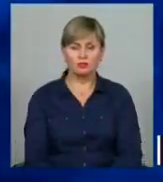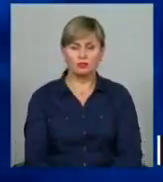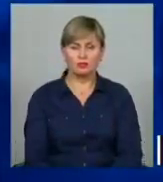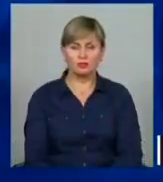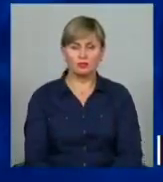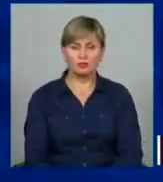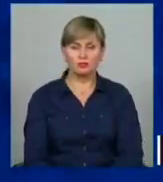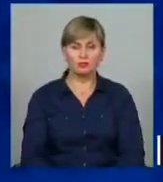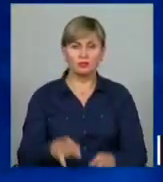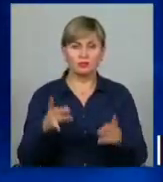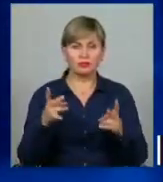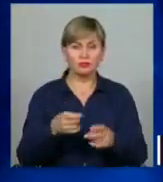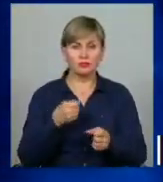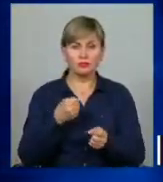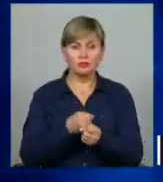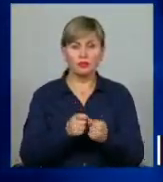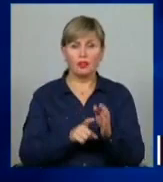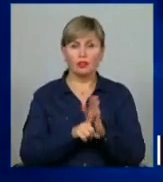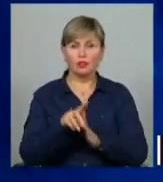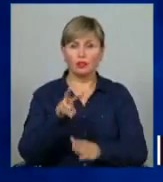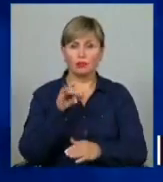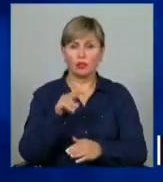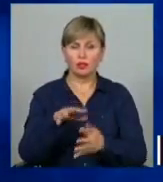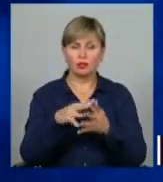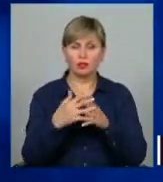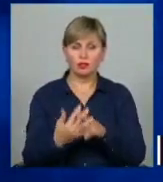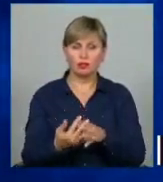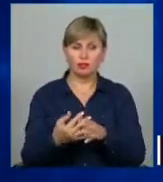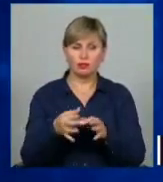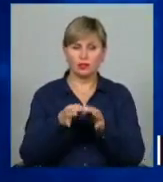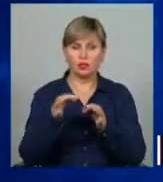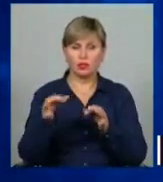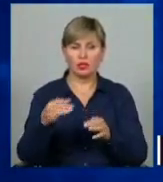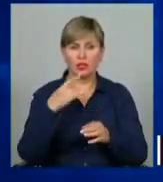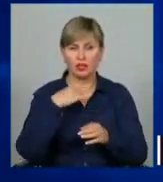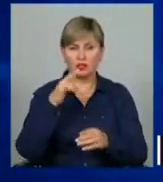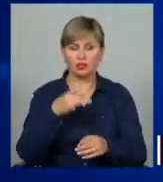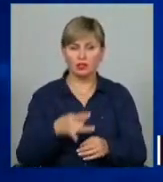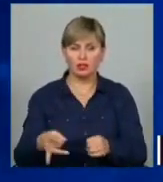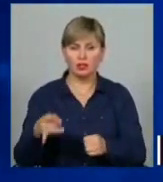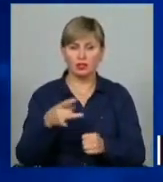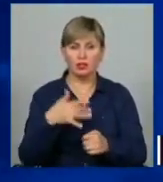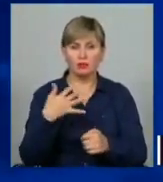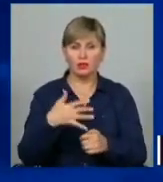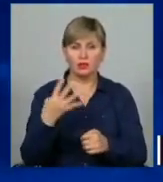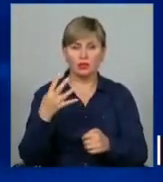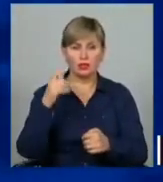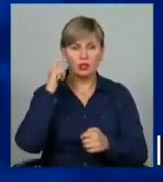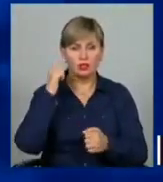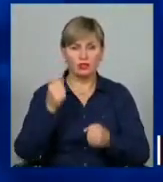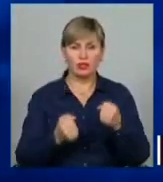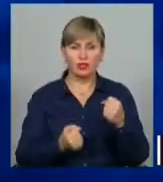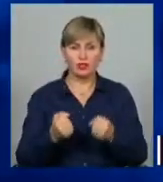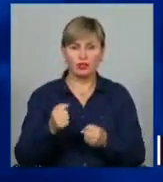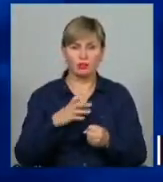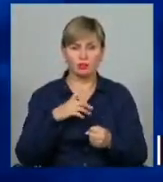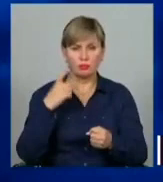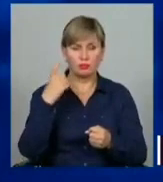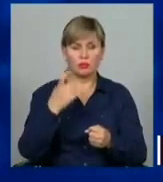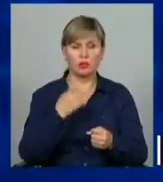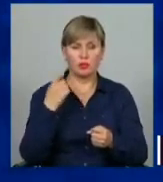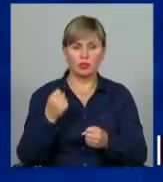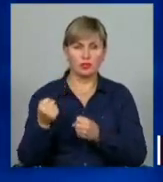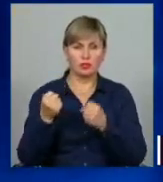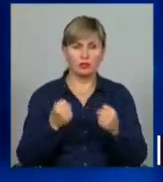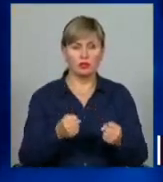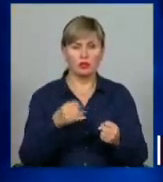Напомню, что трагедия произошла в начале марта в поселке Курам Гембекши Казахского района. 54-летний водитель, будучи пьяным, сел за